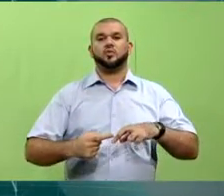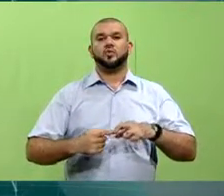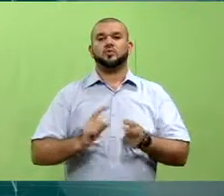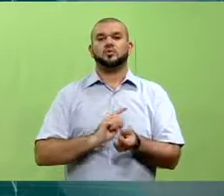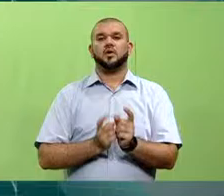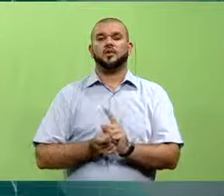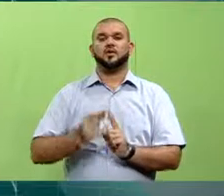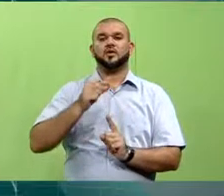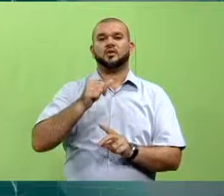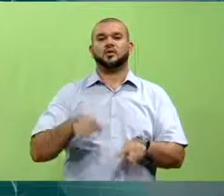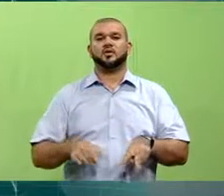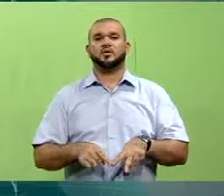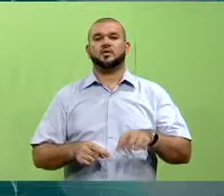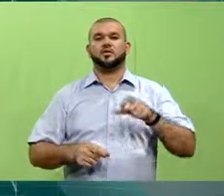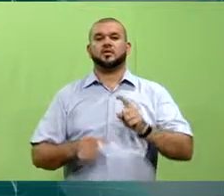olayı kınadı.